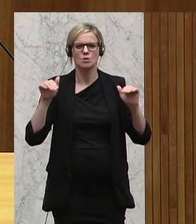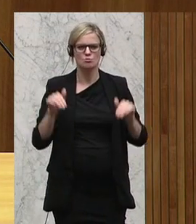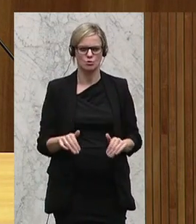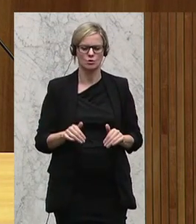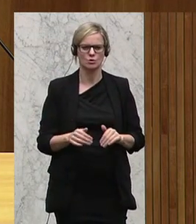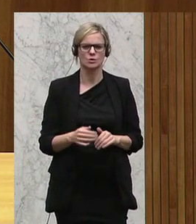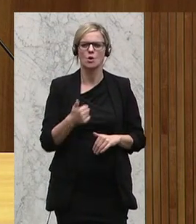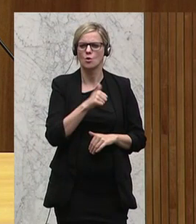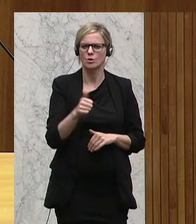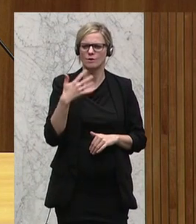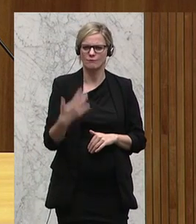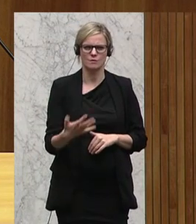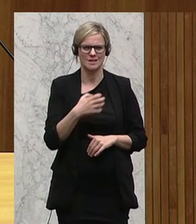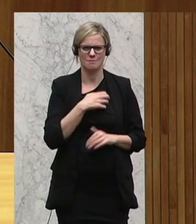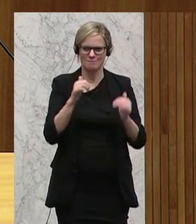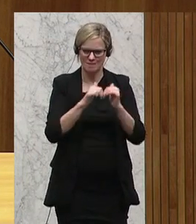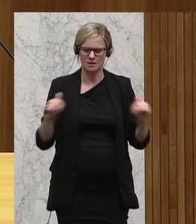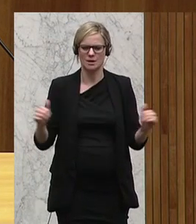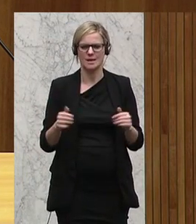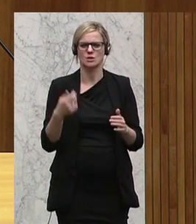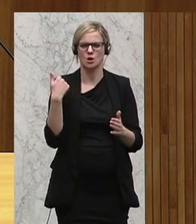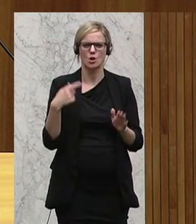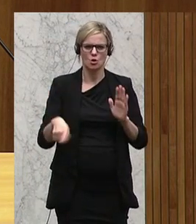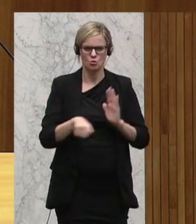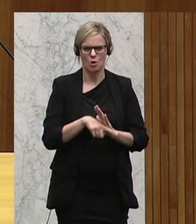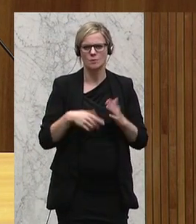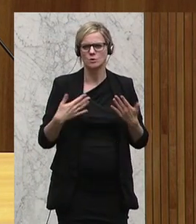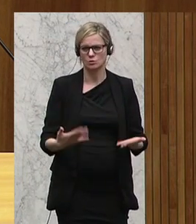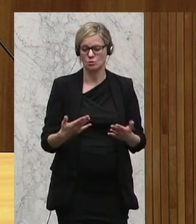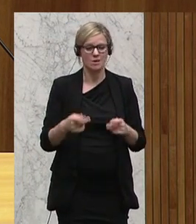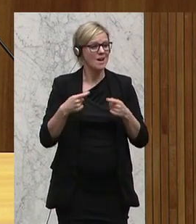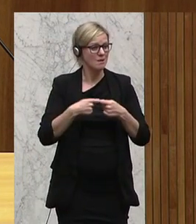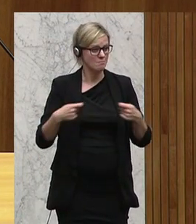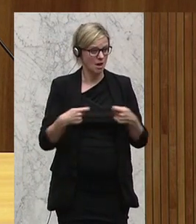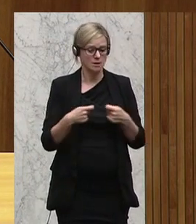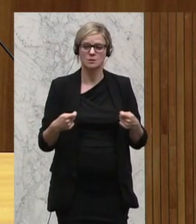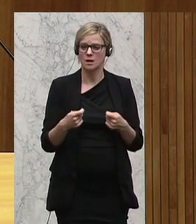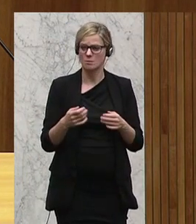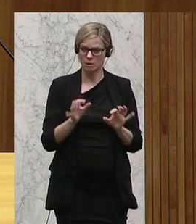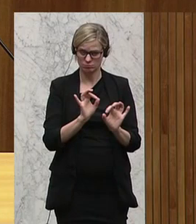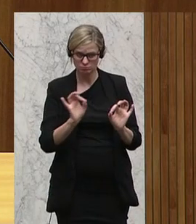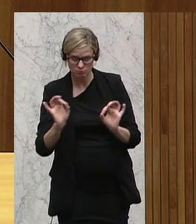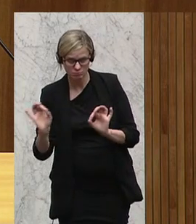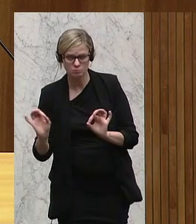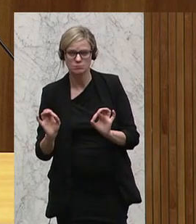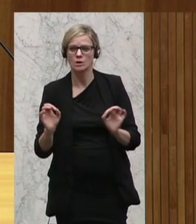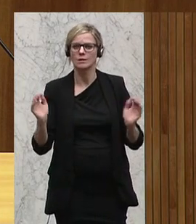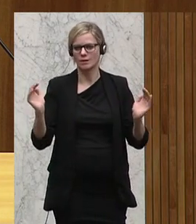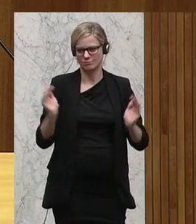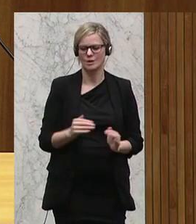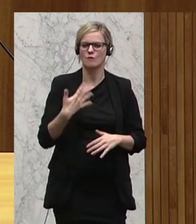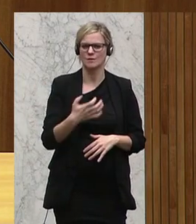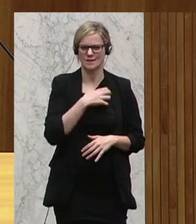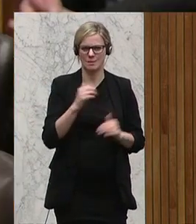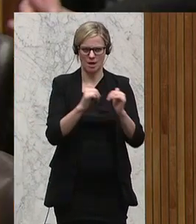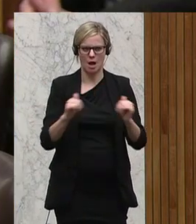als Obergrenze normiert. Man kann das natürlich auch, wenn die Maßnahmen ausreichend sind, unterschreiten mit 50